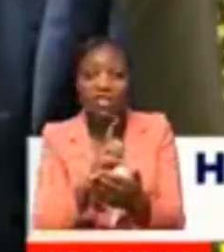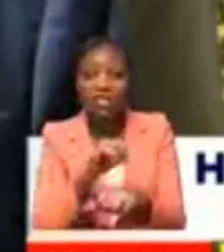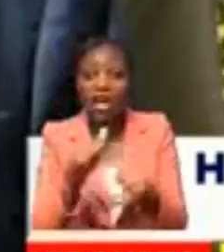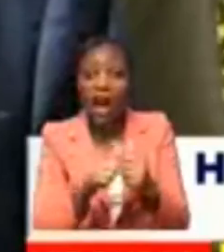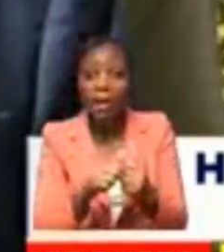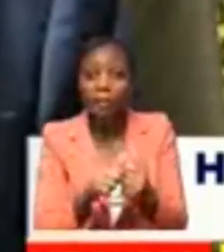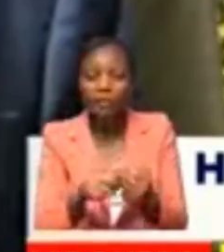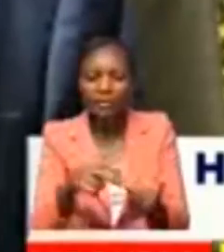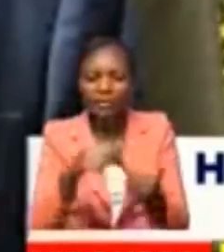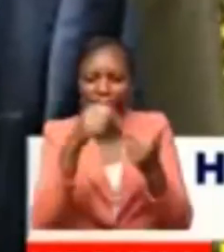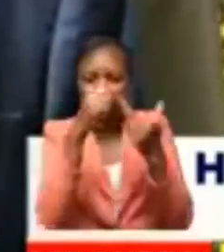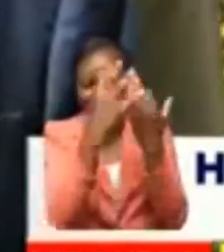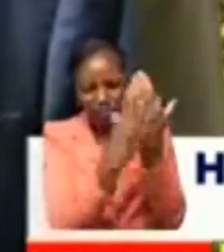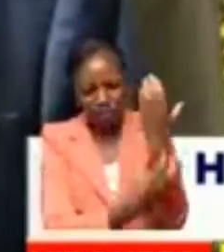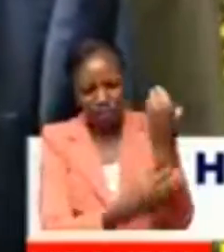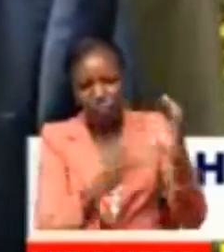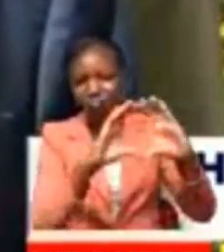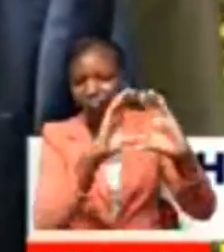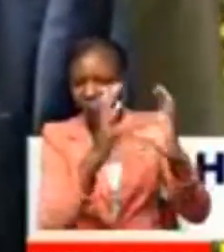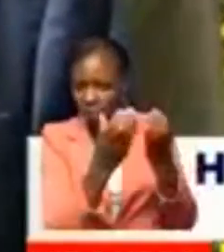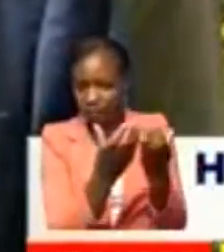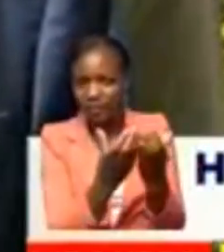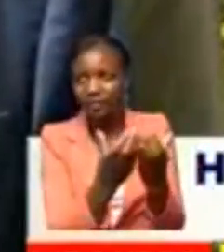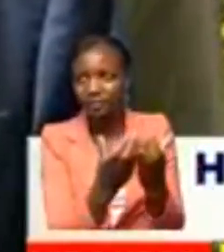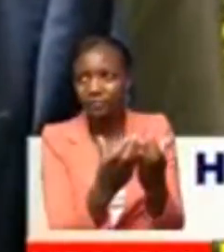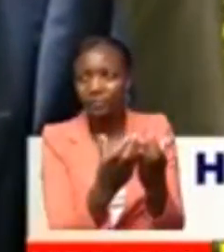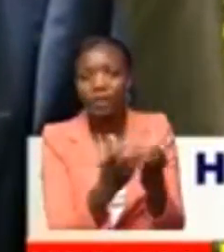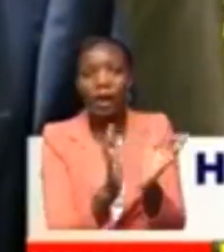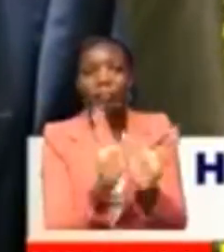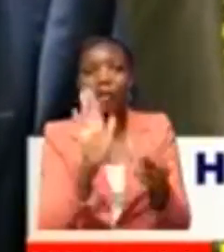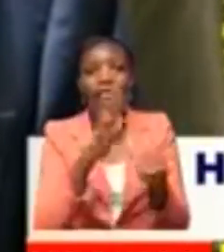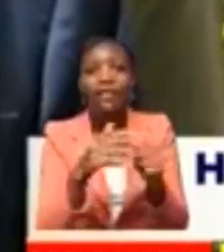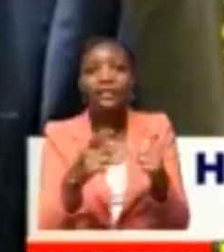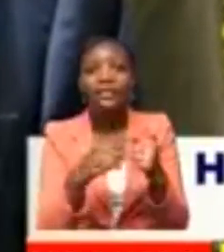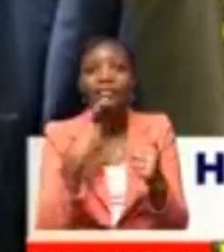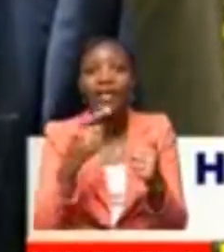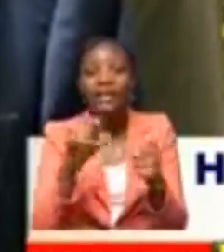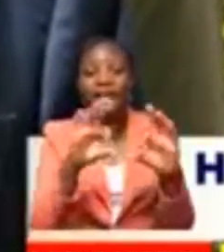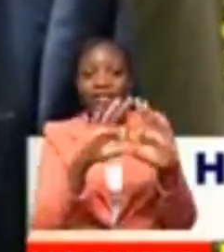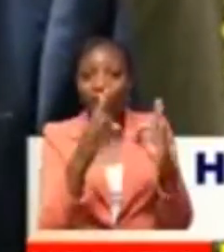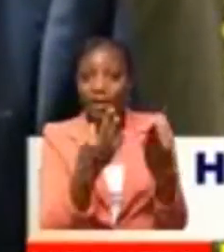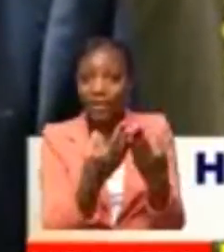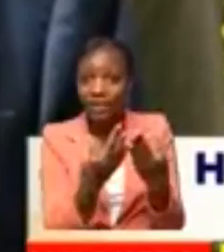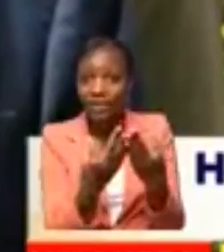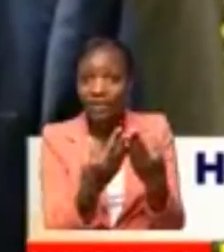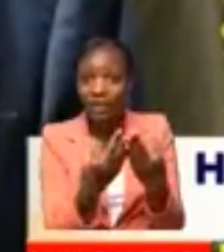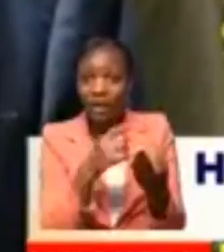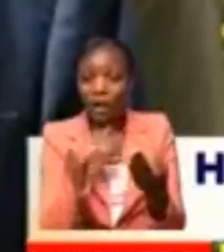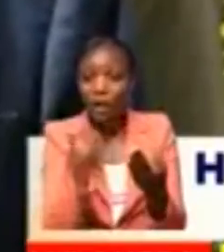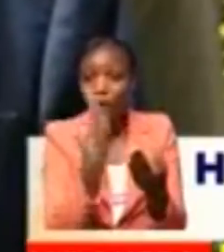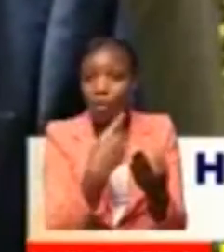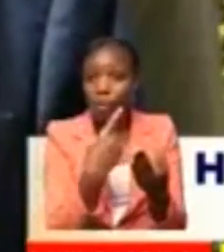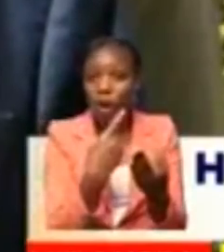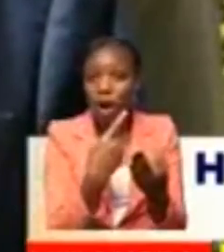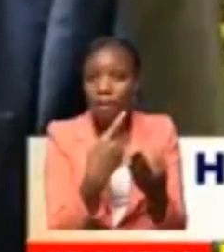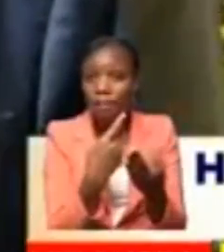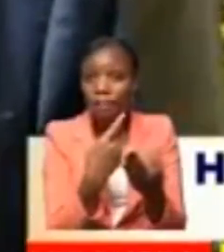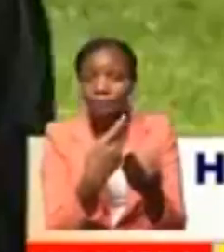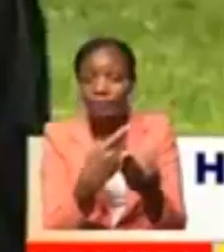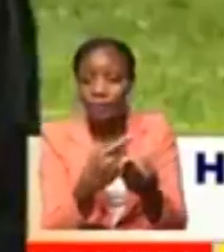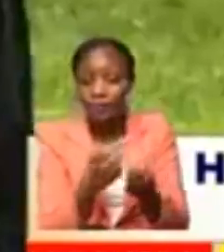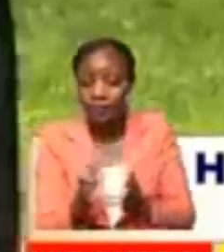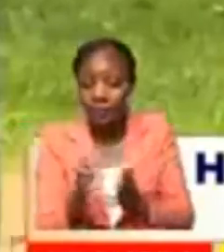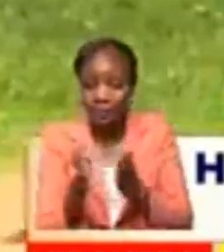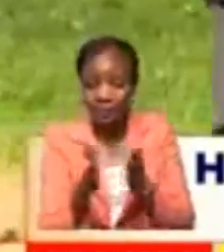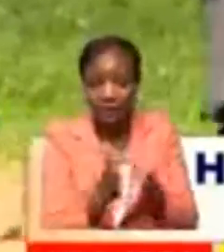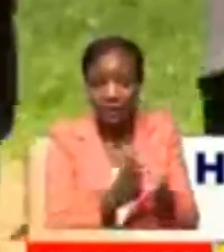wale mbaya zaidi, zaidi ya familia 600, wale ambao wako katika slums na hali yao itakuwa mbaya